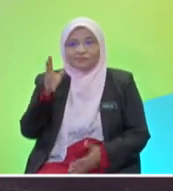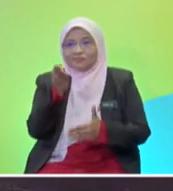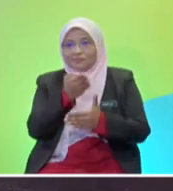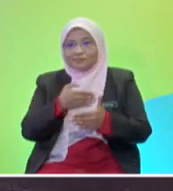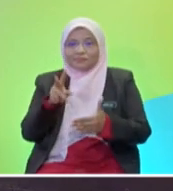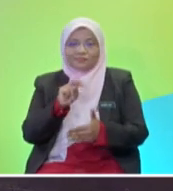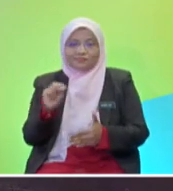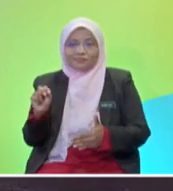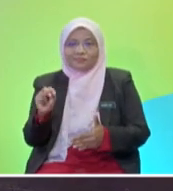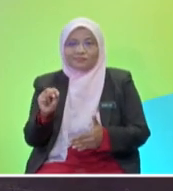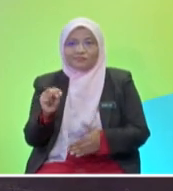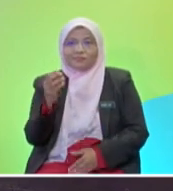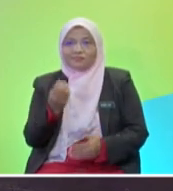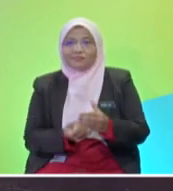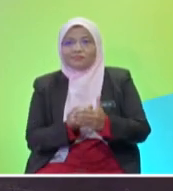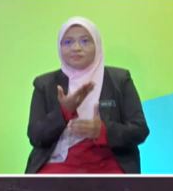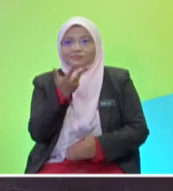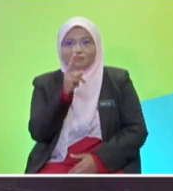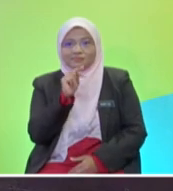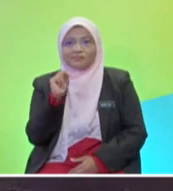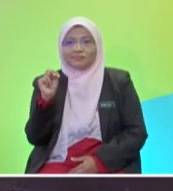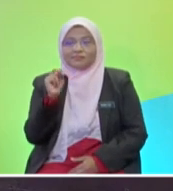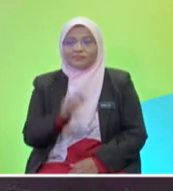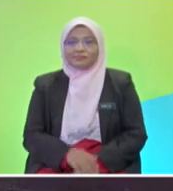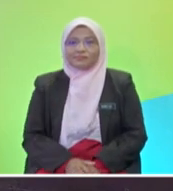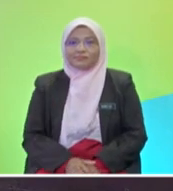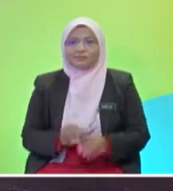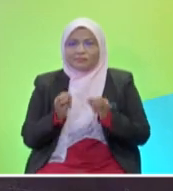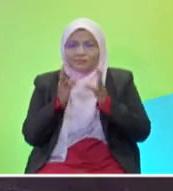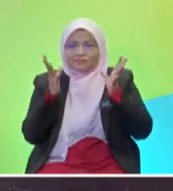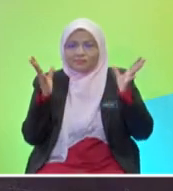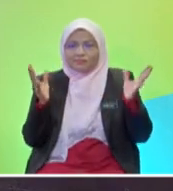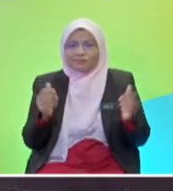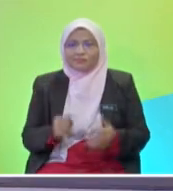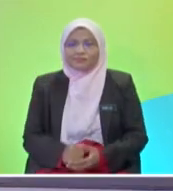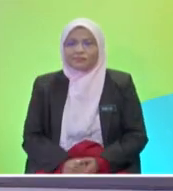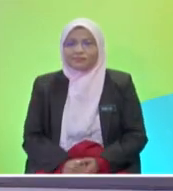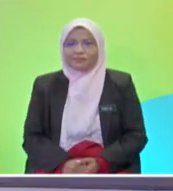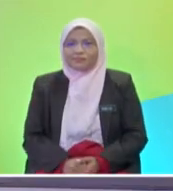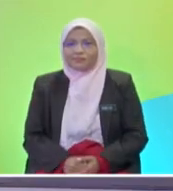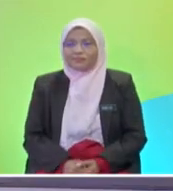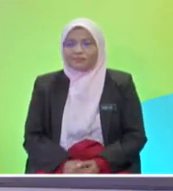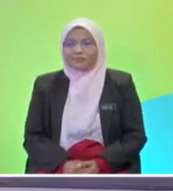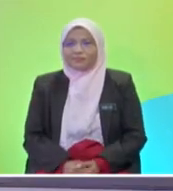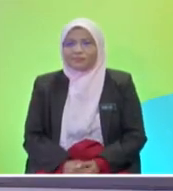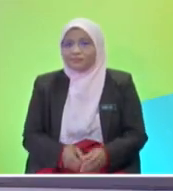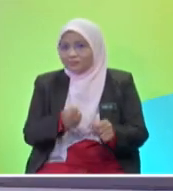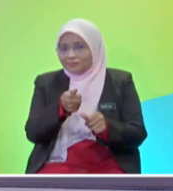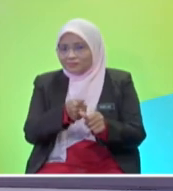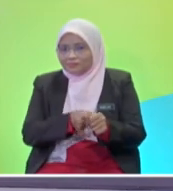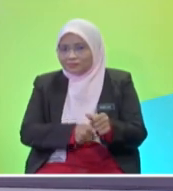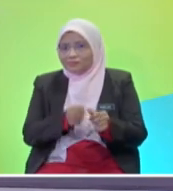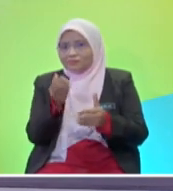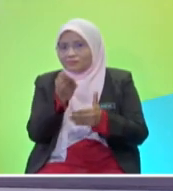tumbuh-tumbuhan Mira. Wah, rupanya tumbuh-tumbuhan ni setiap daripada